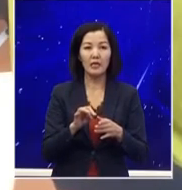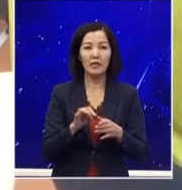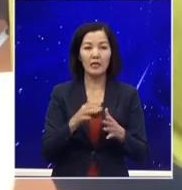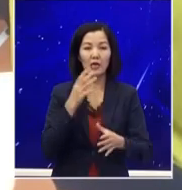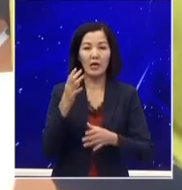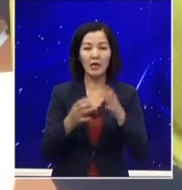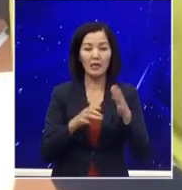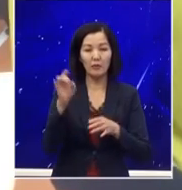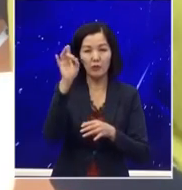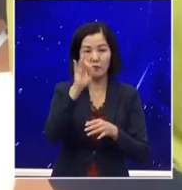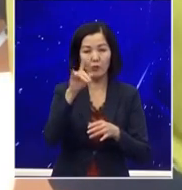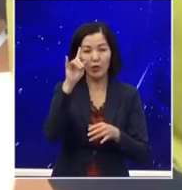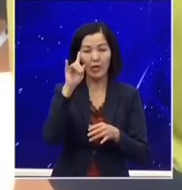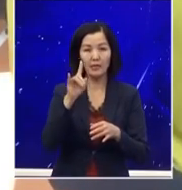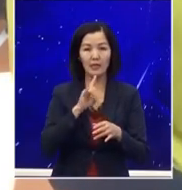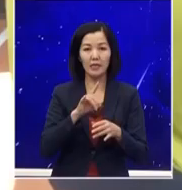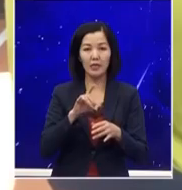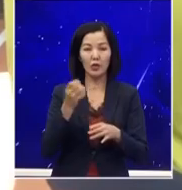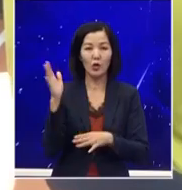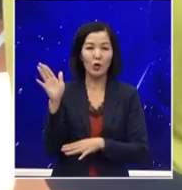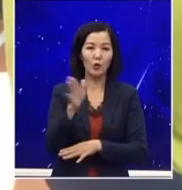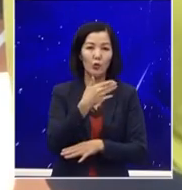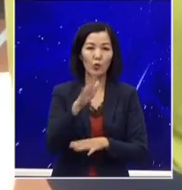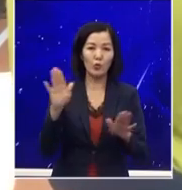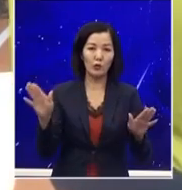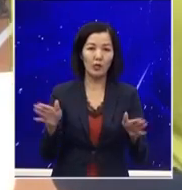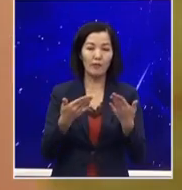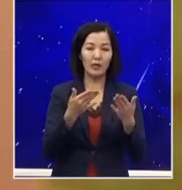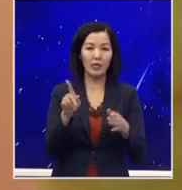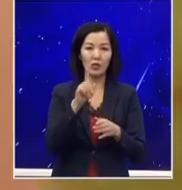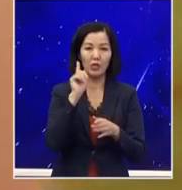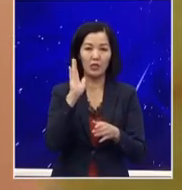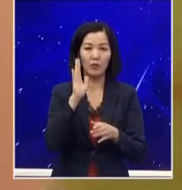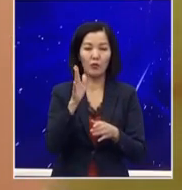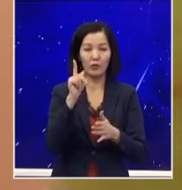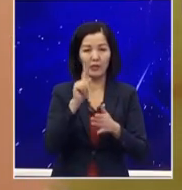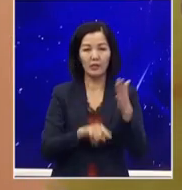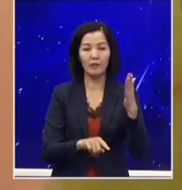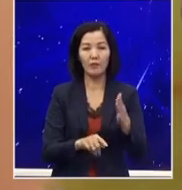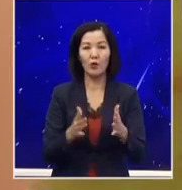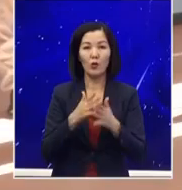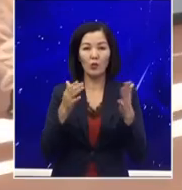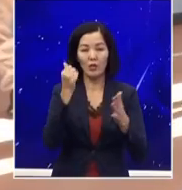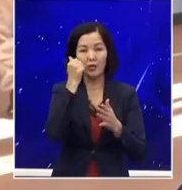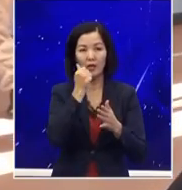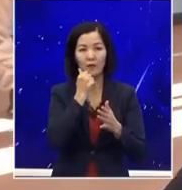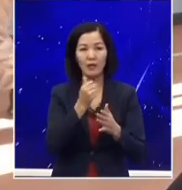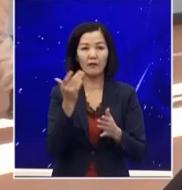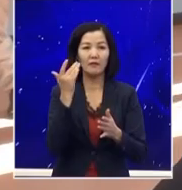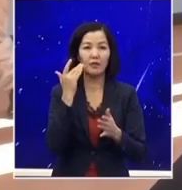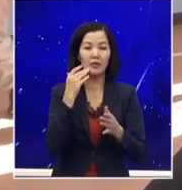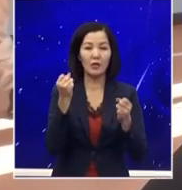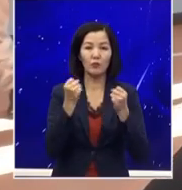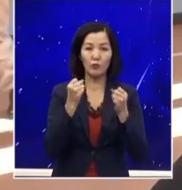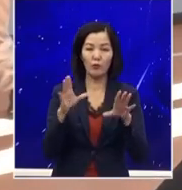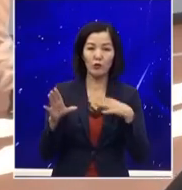әлем чемпионы Қазақстанның туын көкке желбірететін жастар шығады деп сенім білдіреміз. Көп-көп рахмет. Әр кезде спортпен